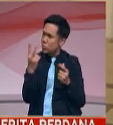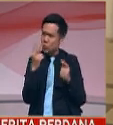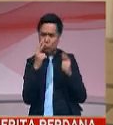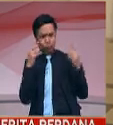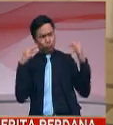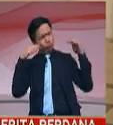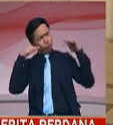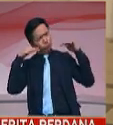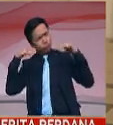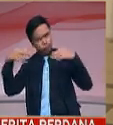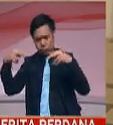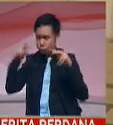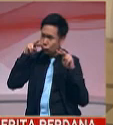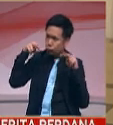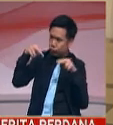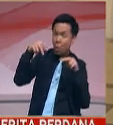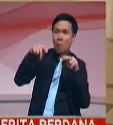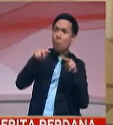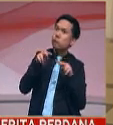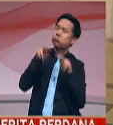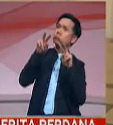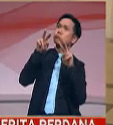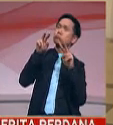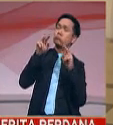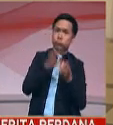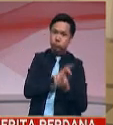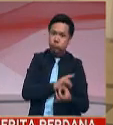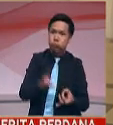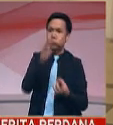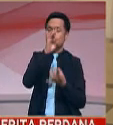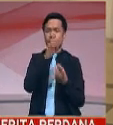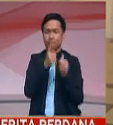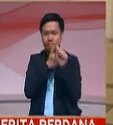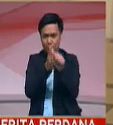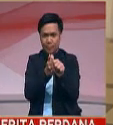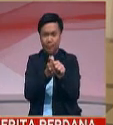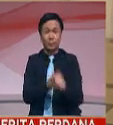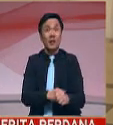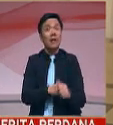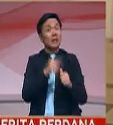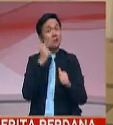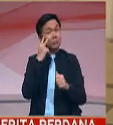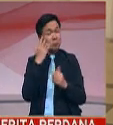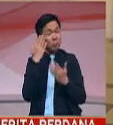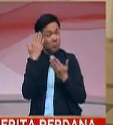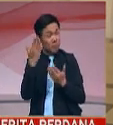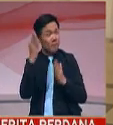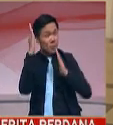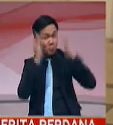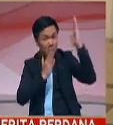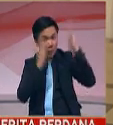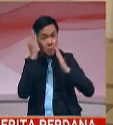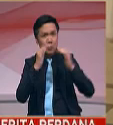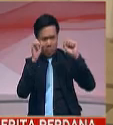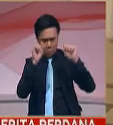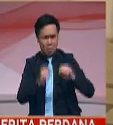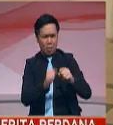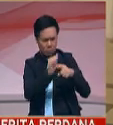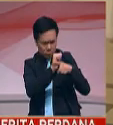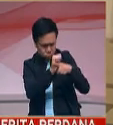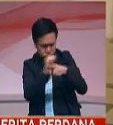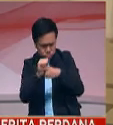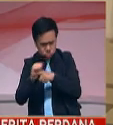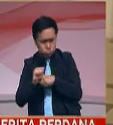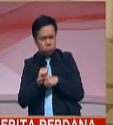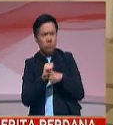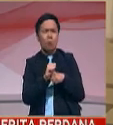mengetengahkan bakat di luar negara. Ia sekaligus dapat memastikan Malaysia tidak ketandusan bakat-bakat muda yang mampu menyarung